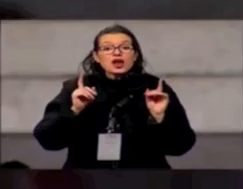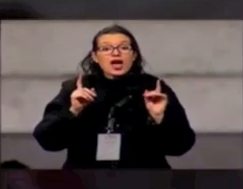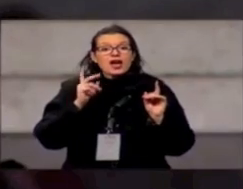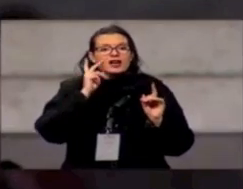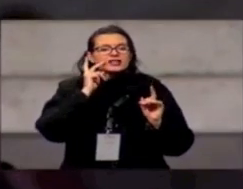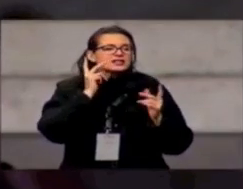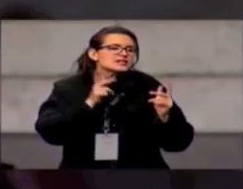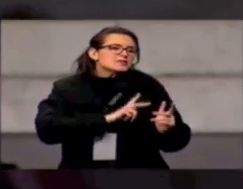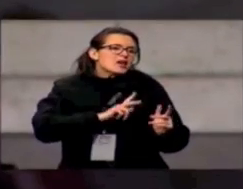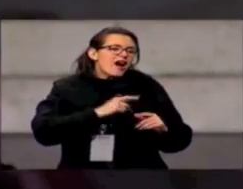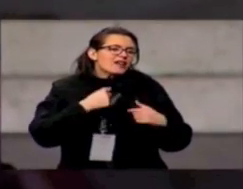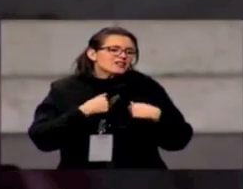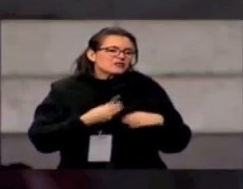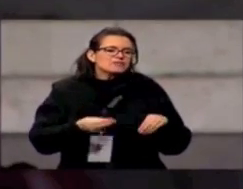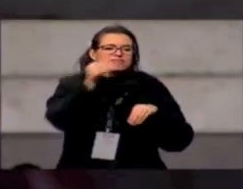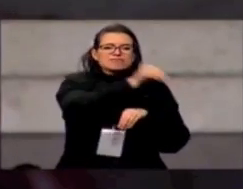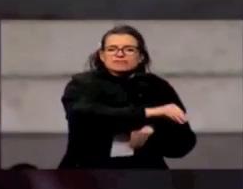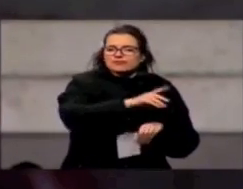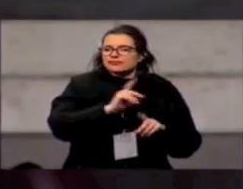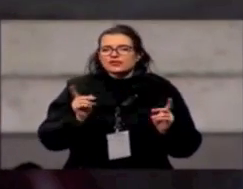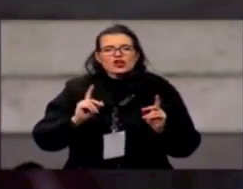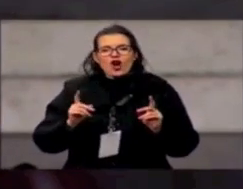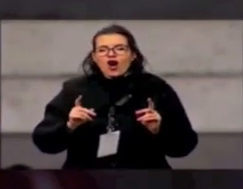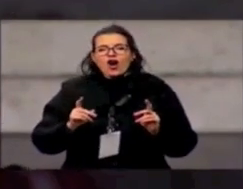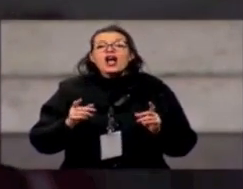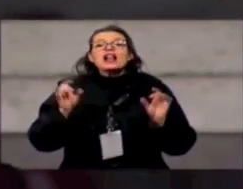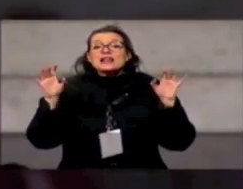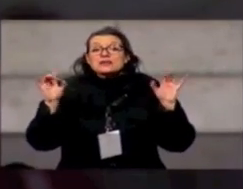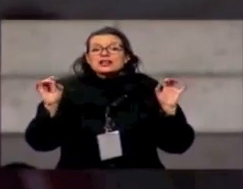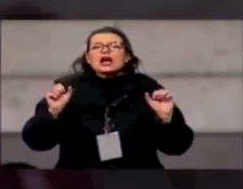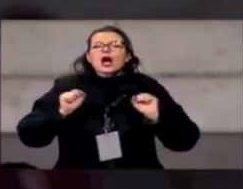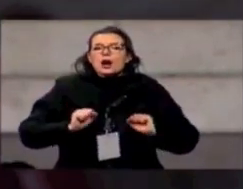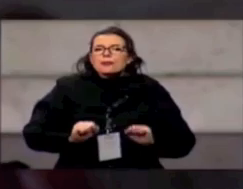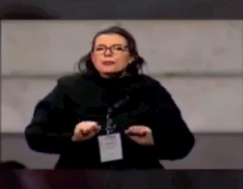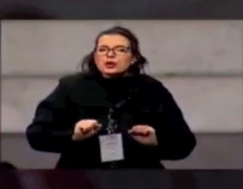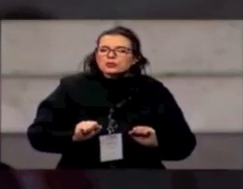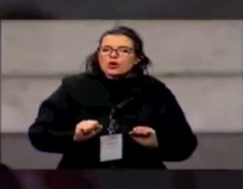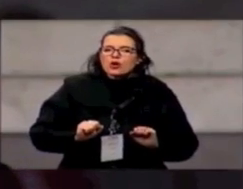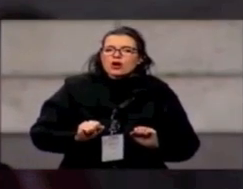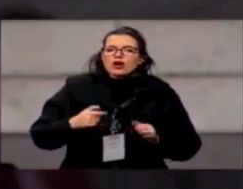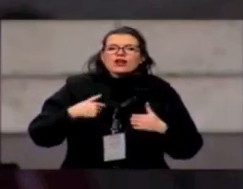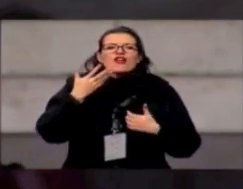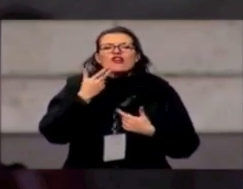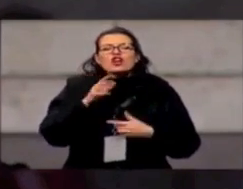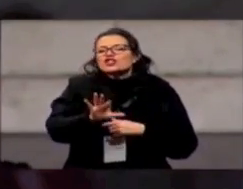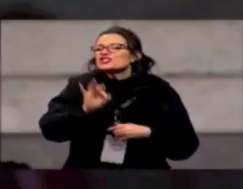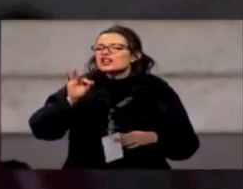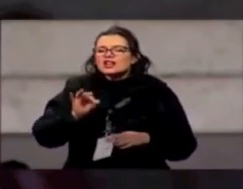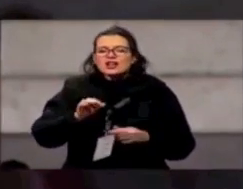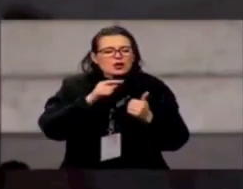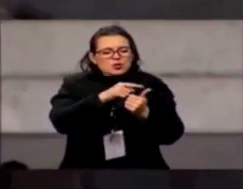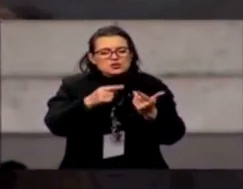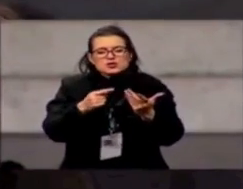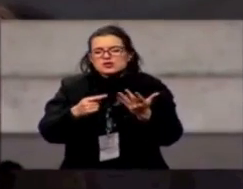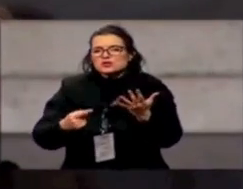avere più possibilità di quelle che abbiamo potere scegliere veramente per le cose che ci riguardano che riguardano le scelte profonde della